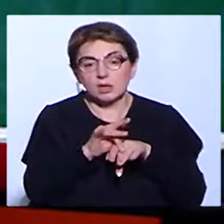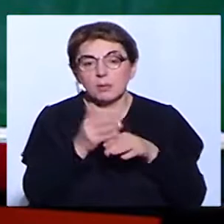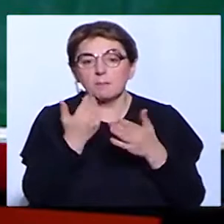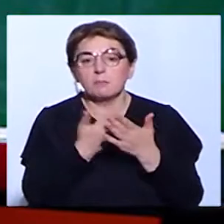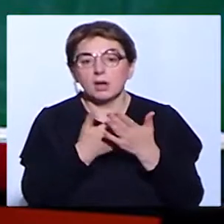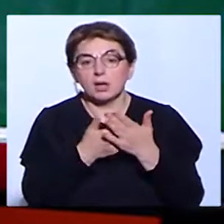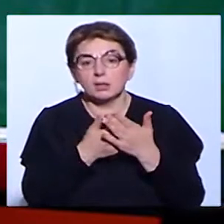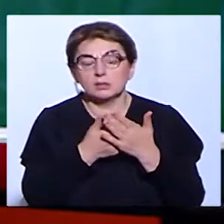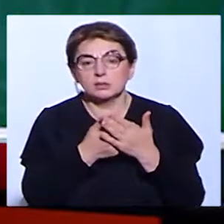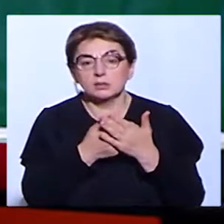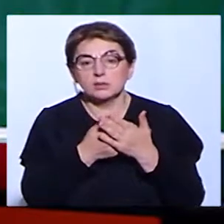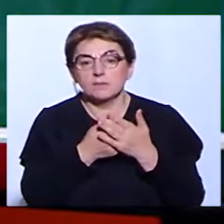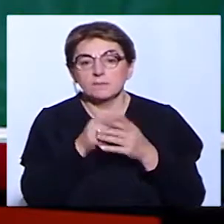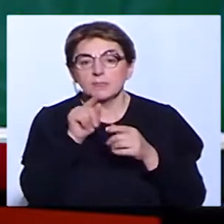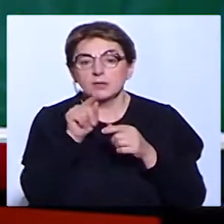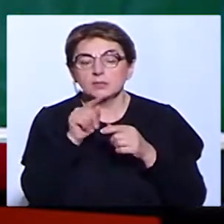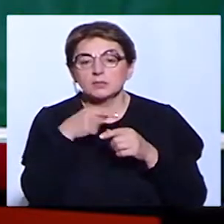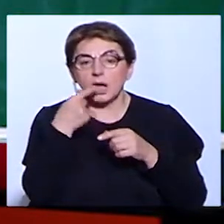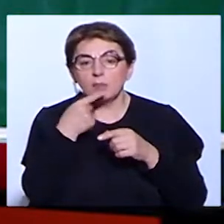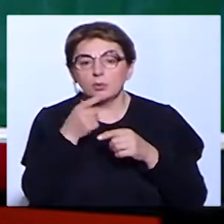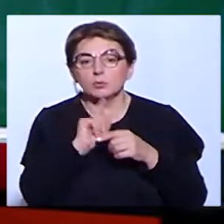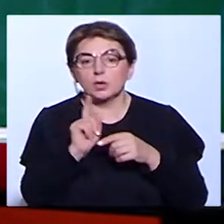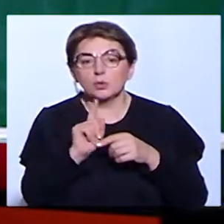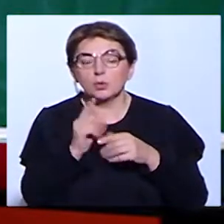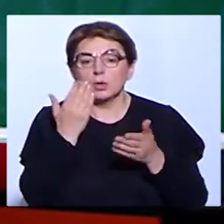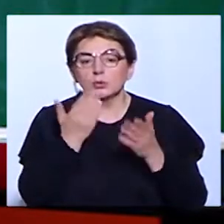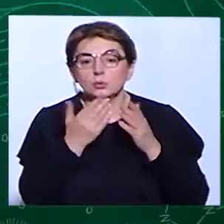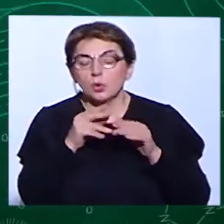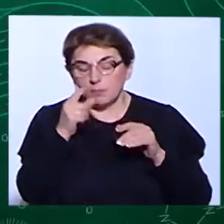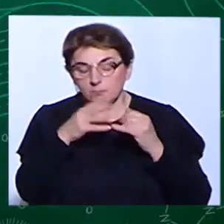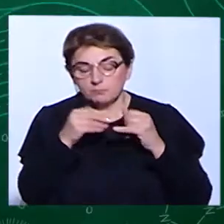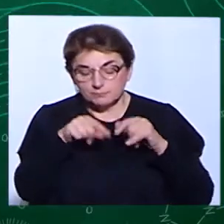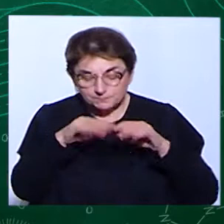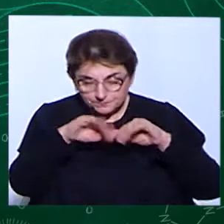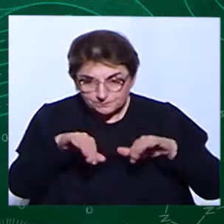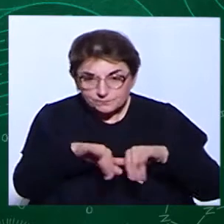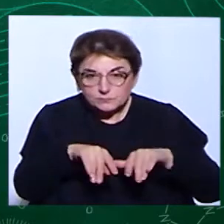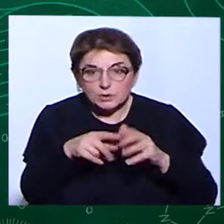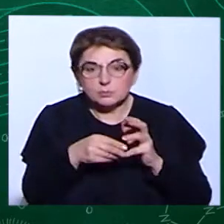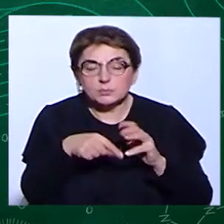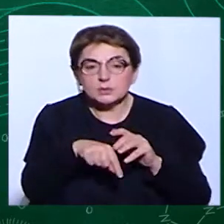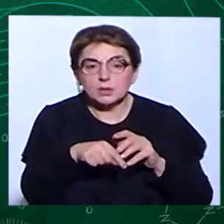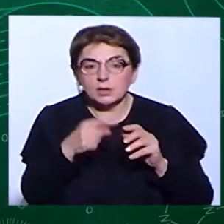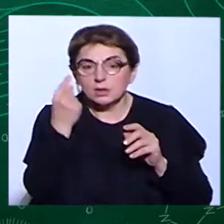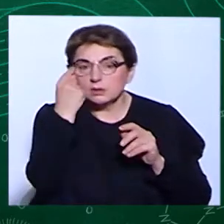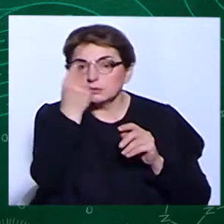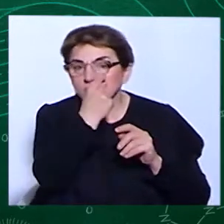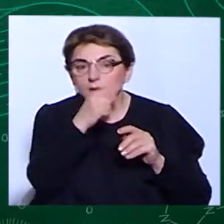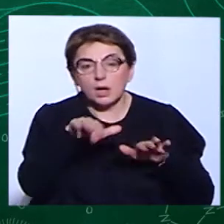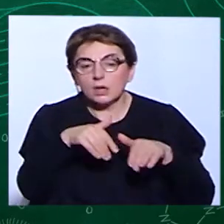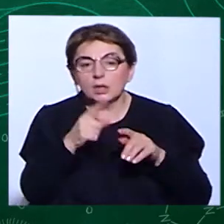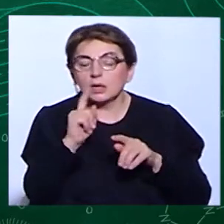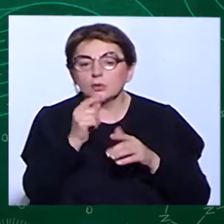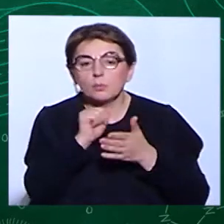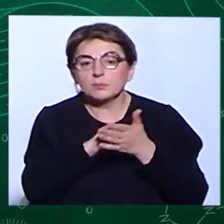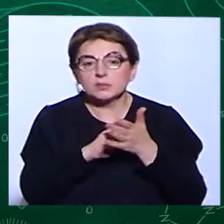Მაგალითად, ის ამბობდა, რომ თხუნელა თვალების არარსებობა გამპირობებულია იმით,